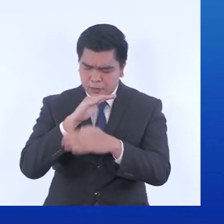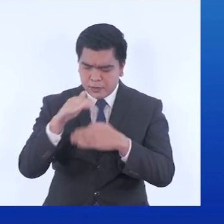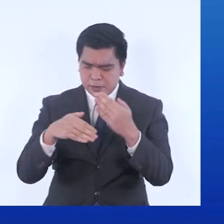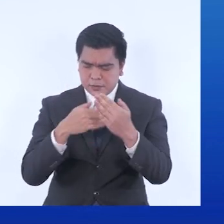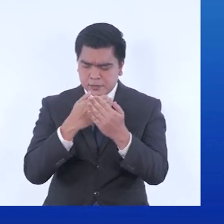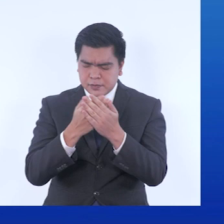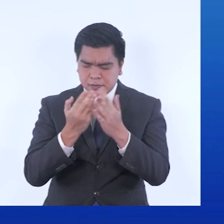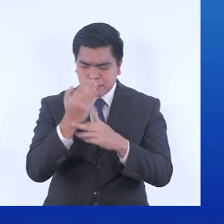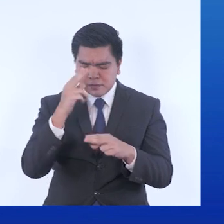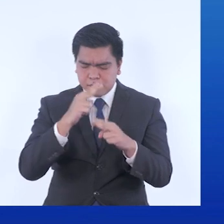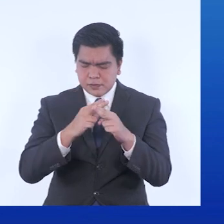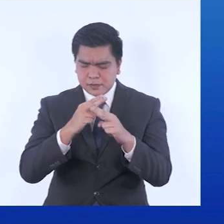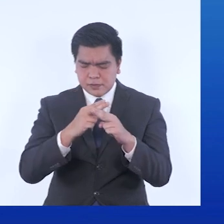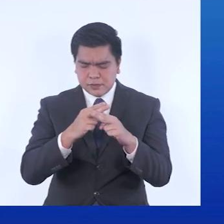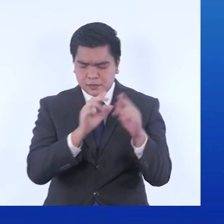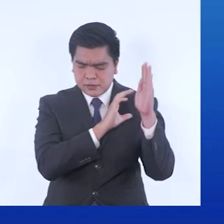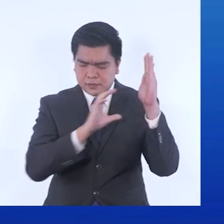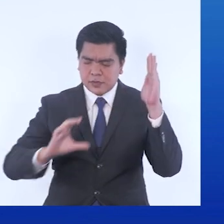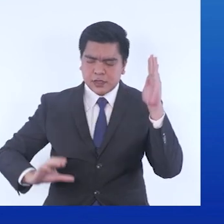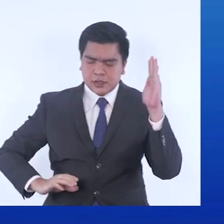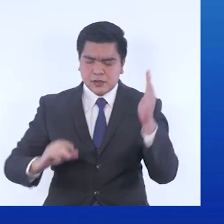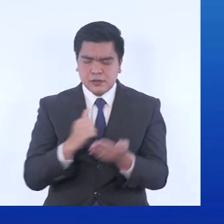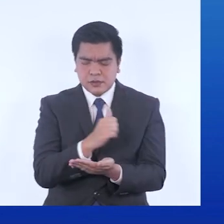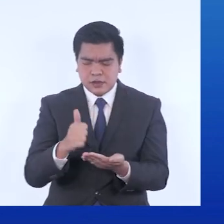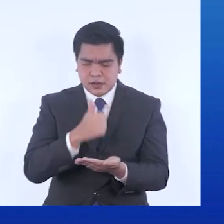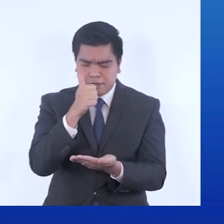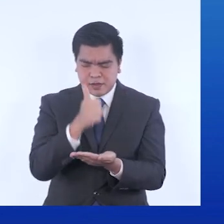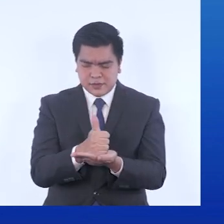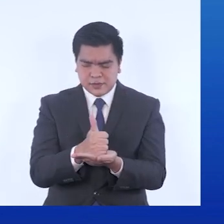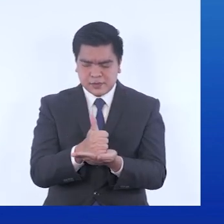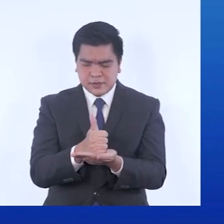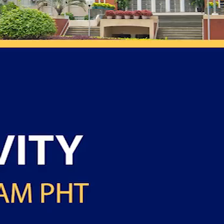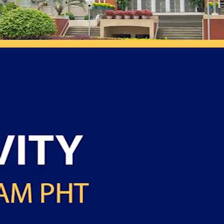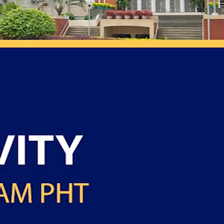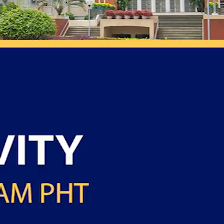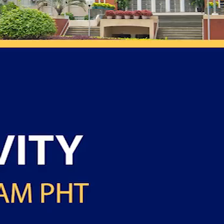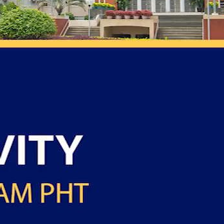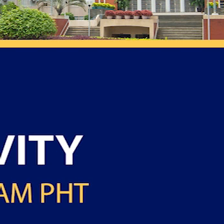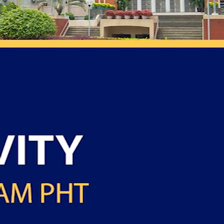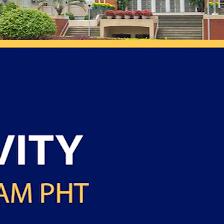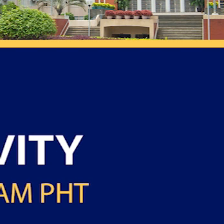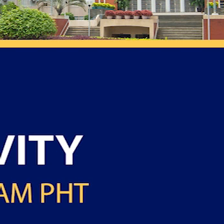ang lahat sa pangalan po ng aming Panginoong Jesucristo. Amen.